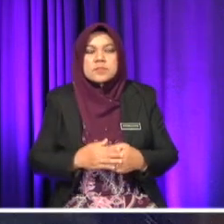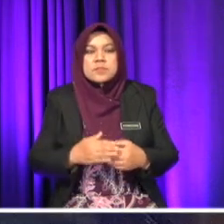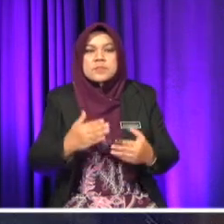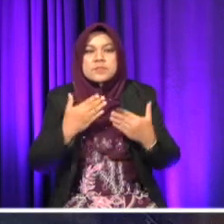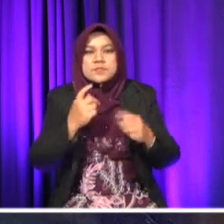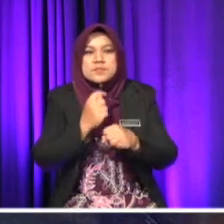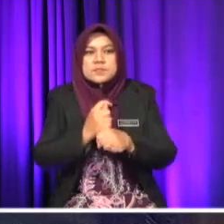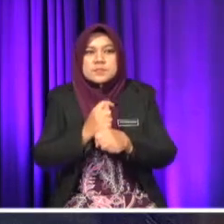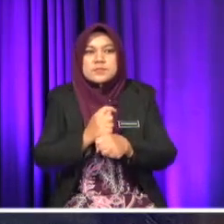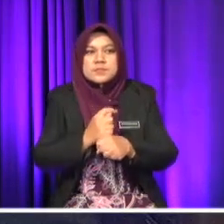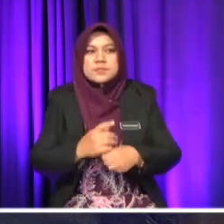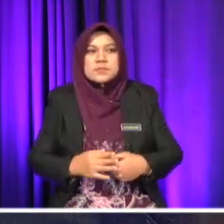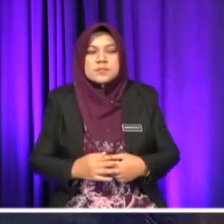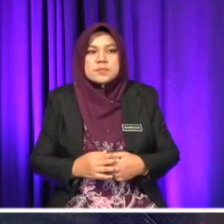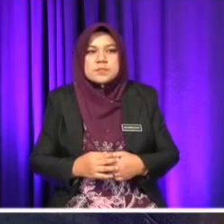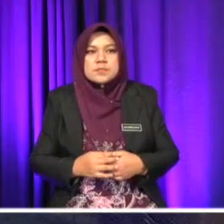oke